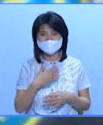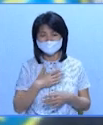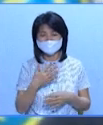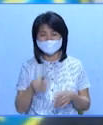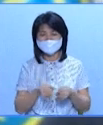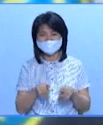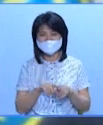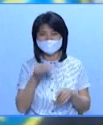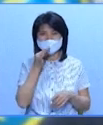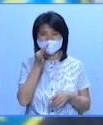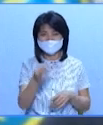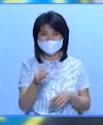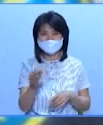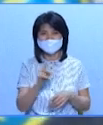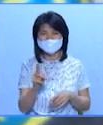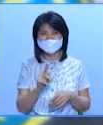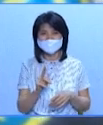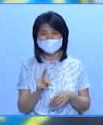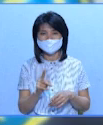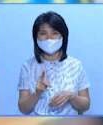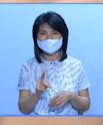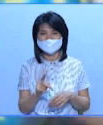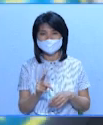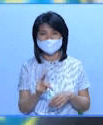айтып кеттім жаңа соны қызметтік